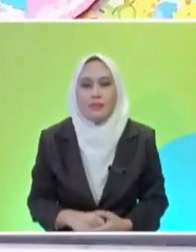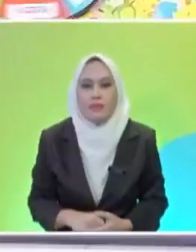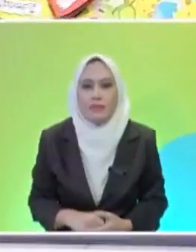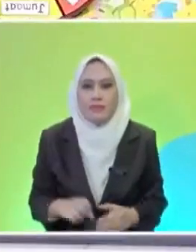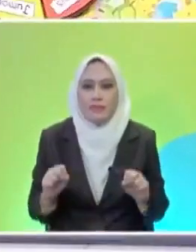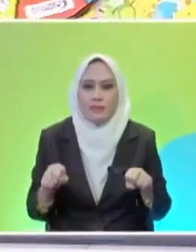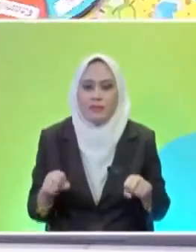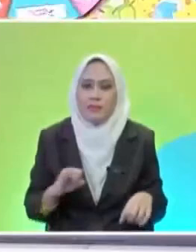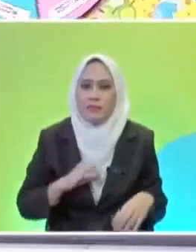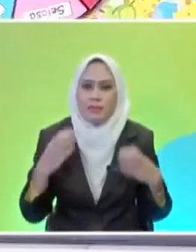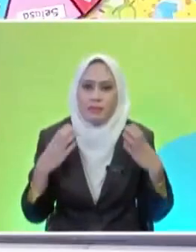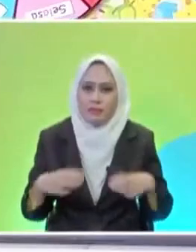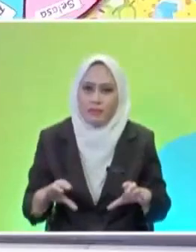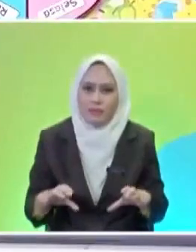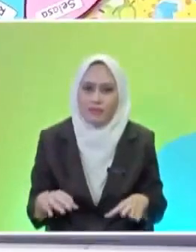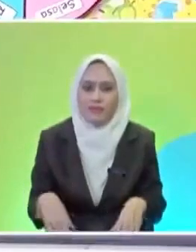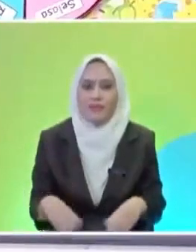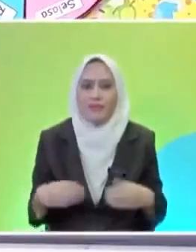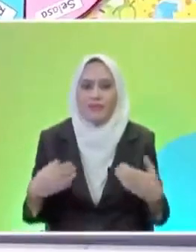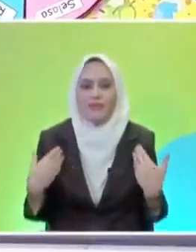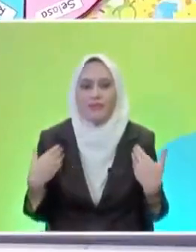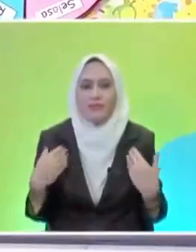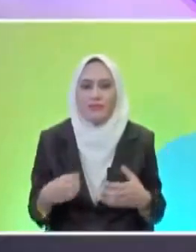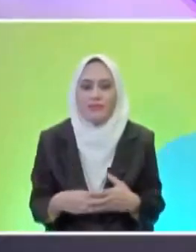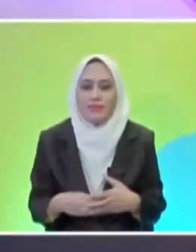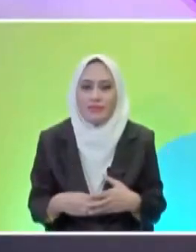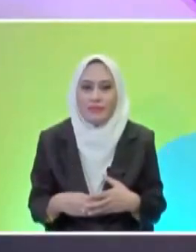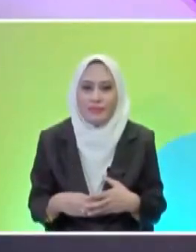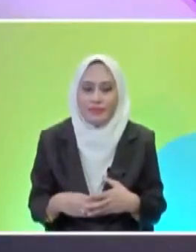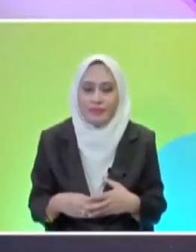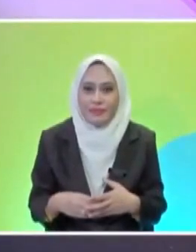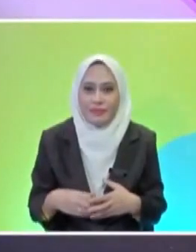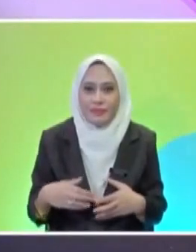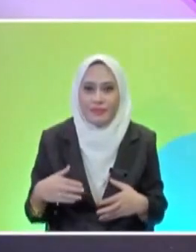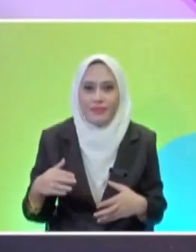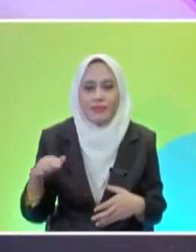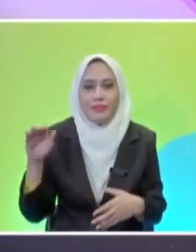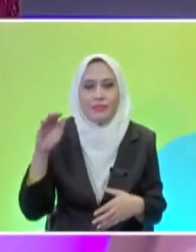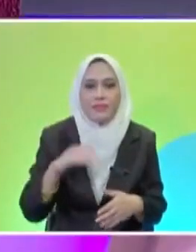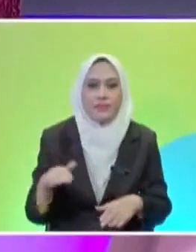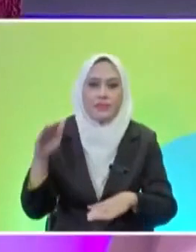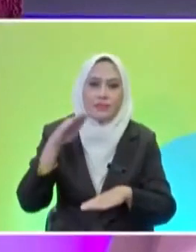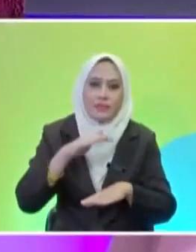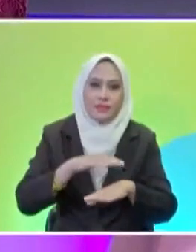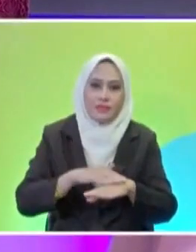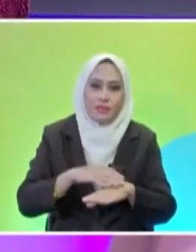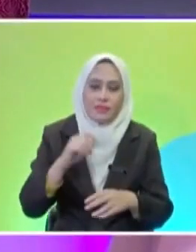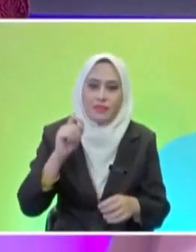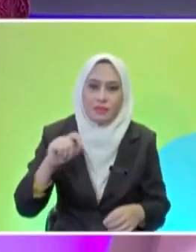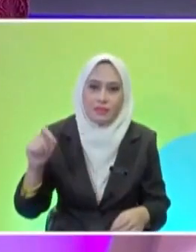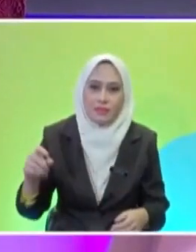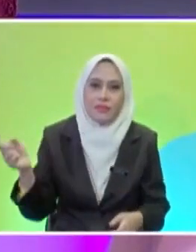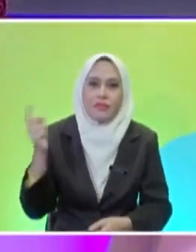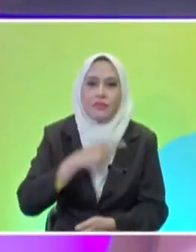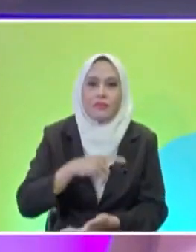cikgu. Boleh berpusing roda ni. Okey, dekat depan cikgu ni, kat atas ni ada tulis tau. Hari ini... Hari